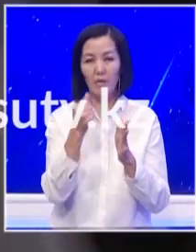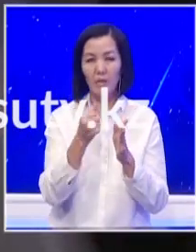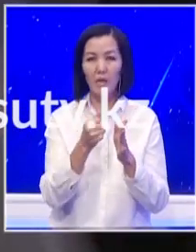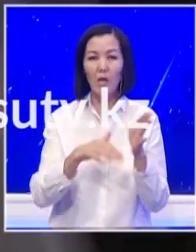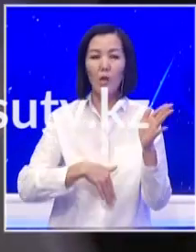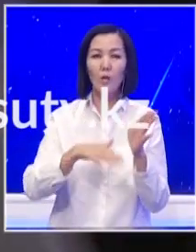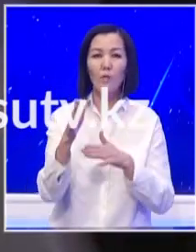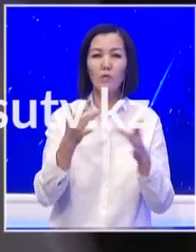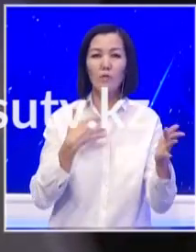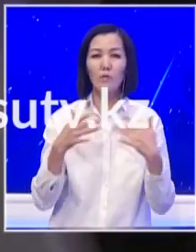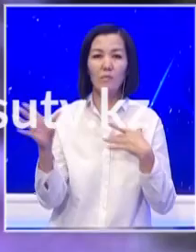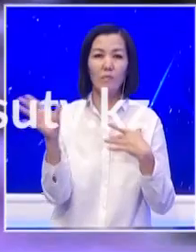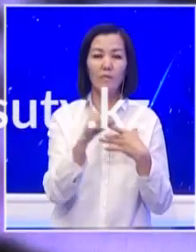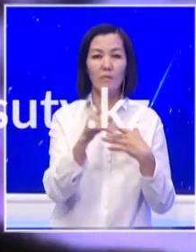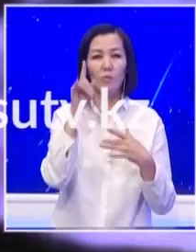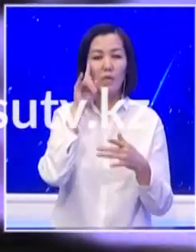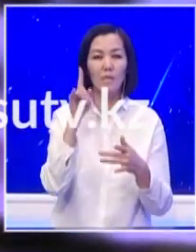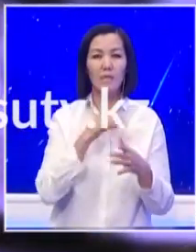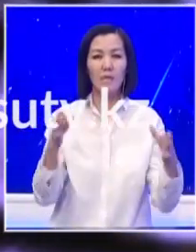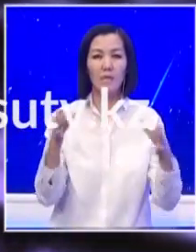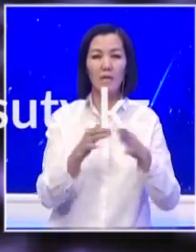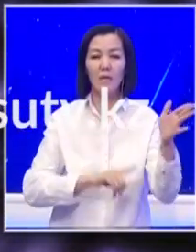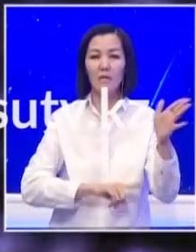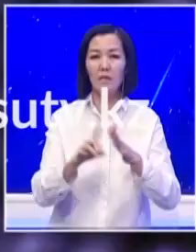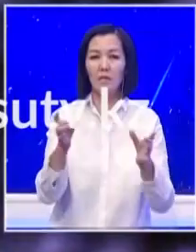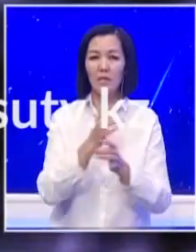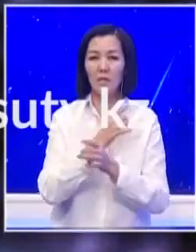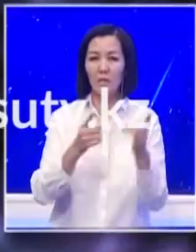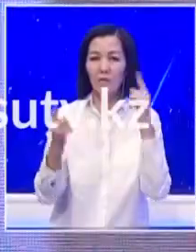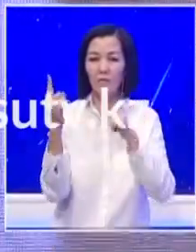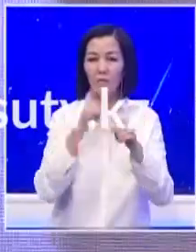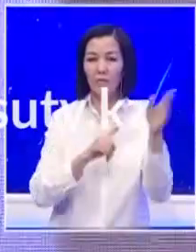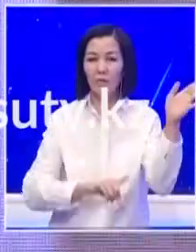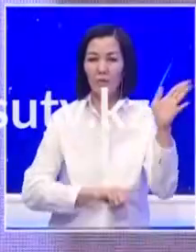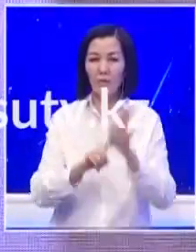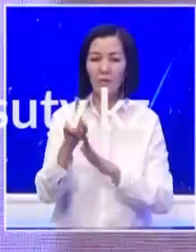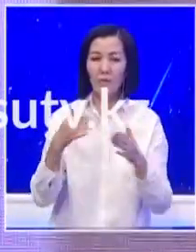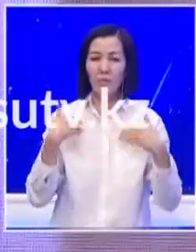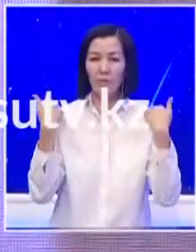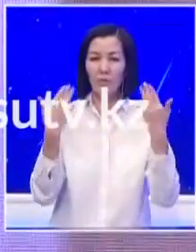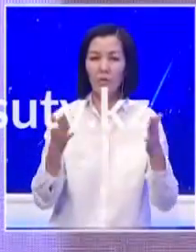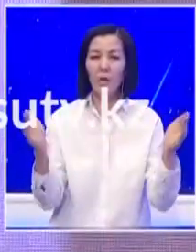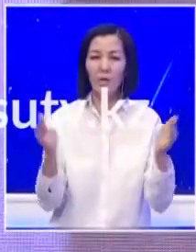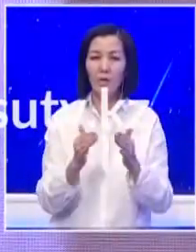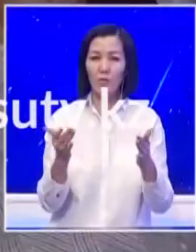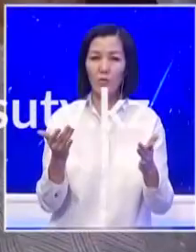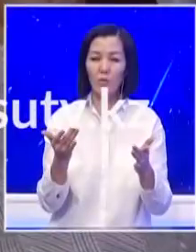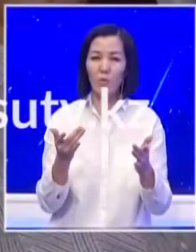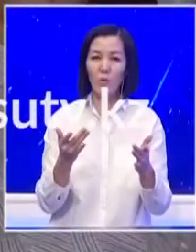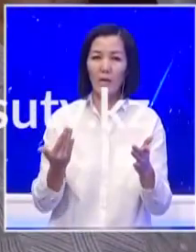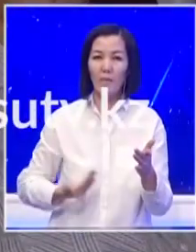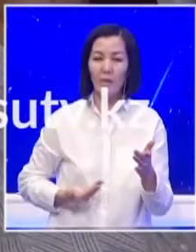ведущих театров всего Казахстана. Его коллектив начал мероприятие на творческой ноте, представив публике короткую комедийную